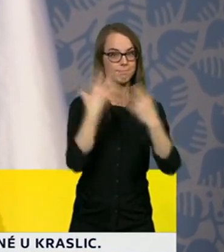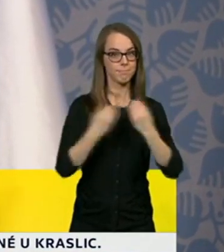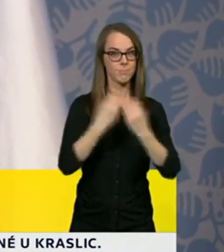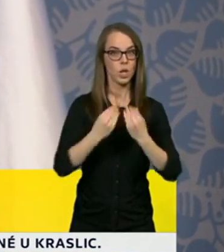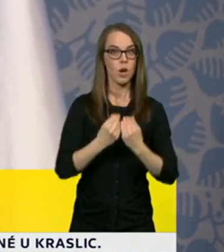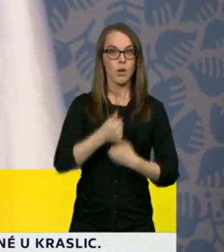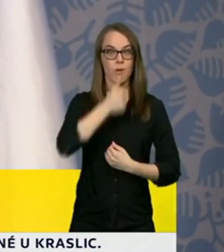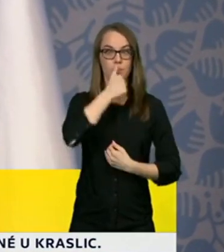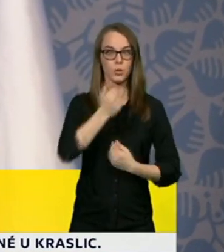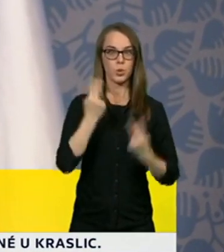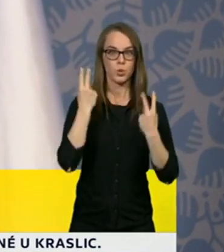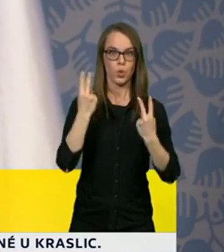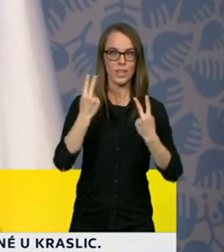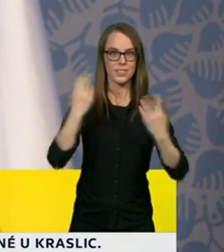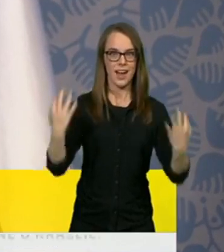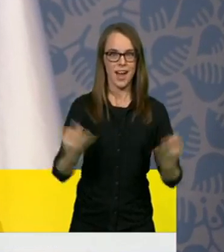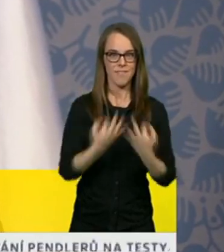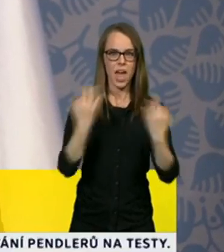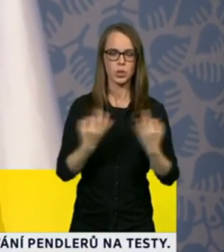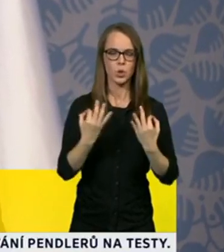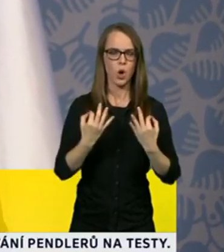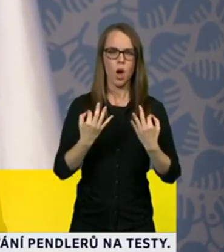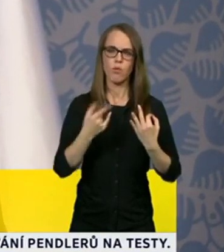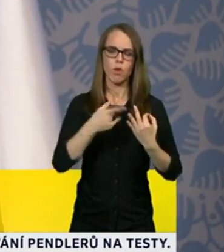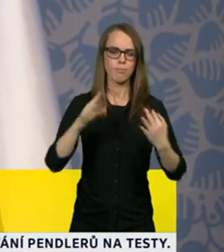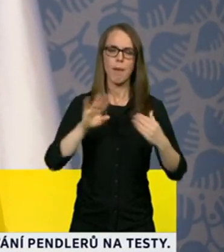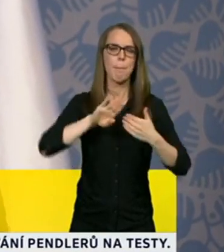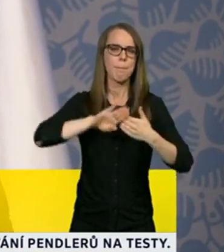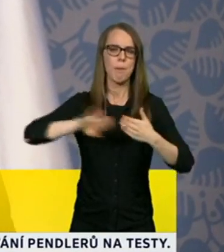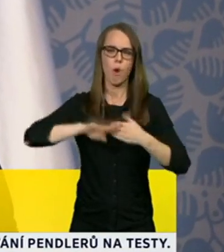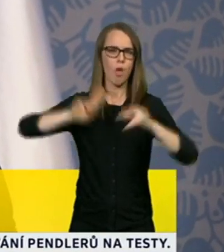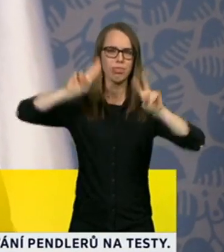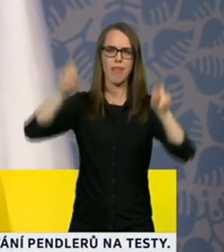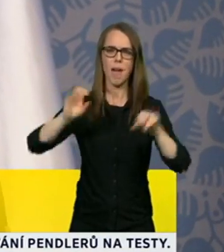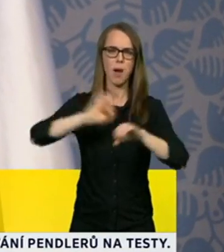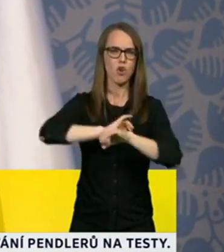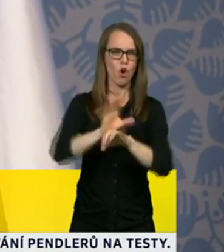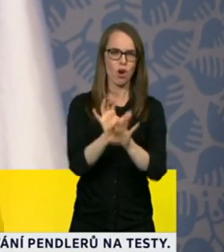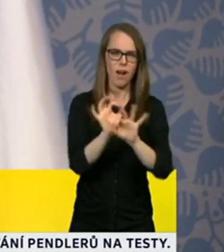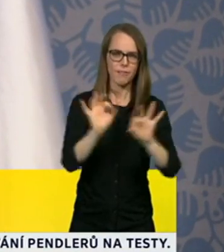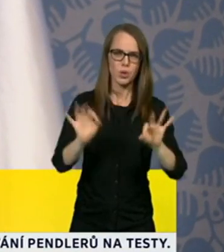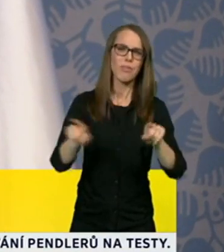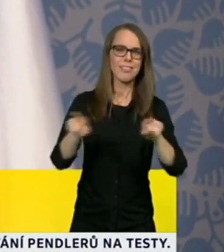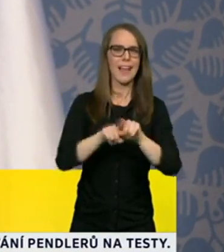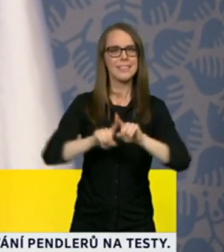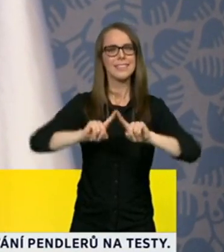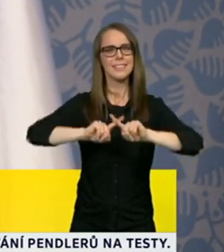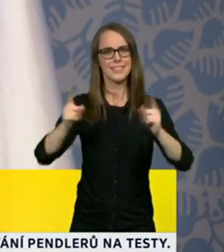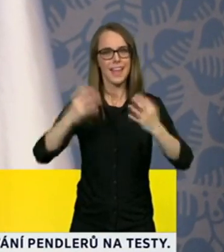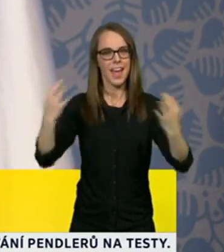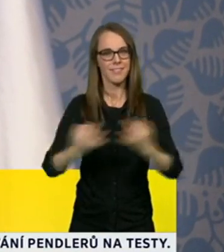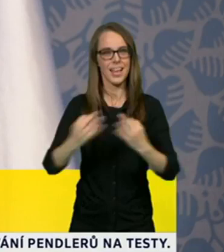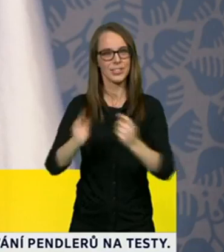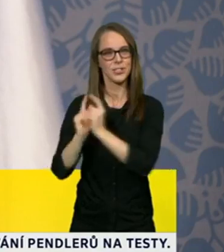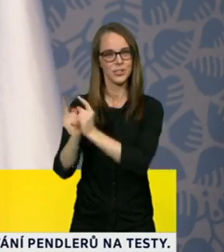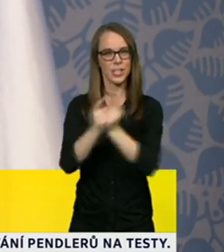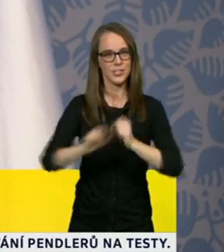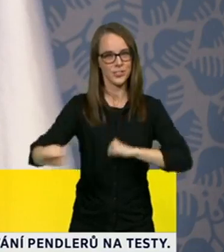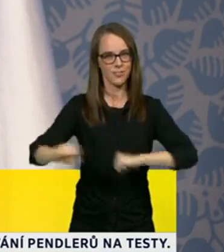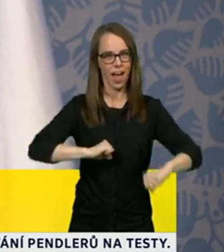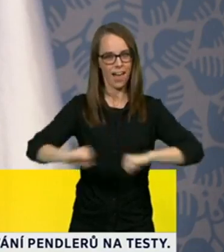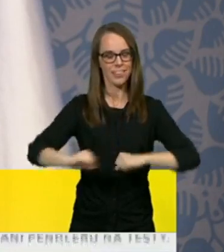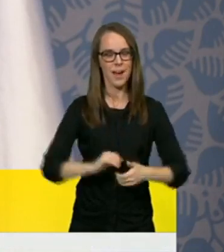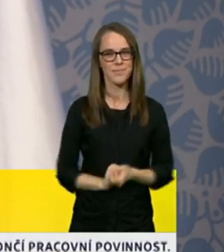zdravotnictví, necovidovým, protože není jen covidem živ člověk. A to je novela zákona